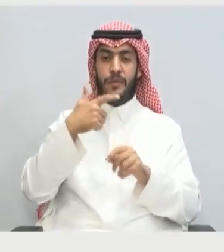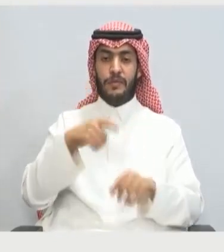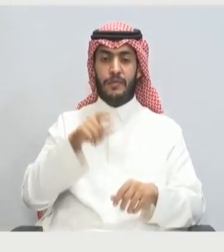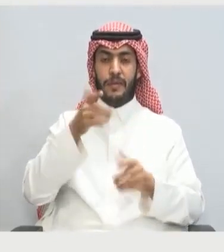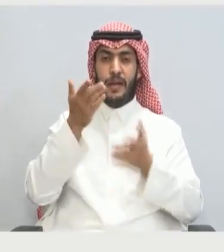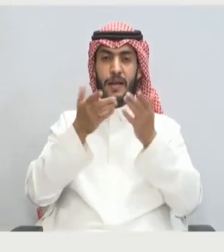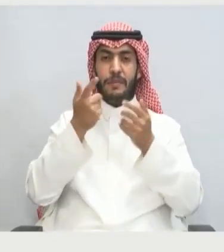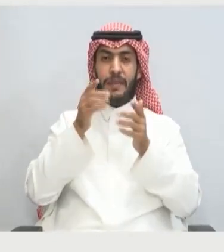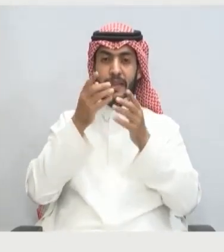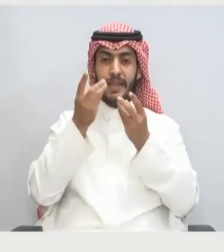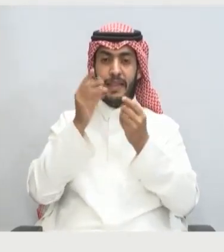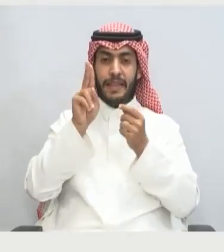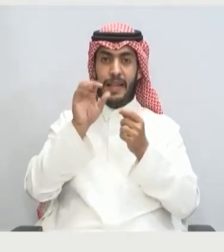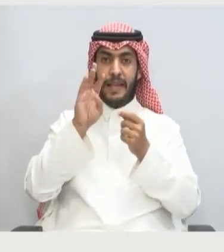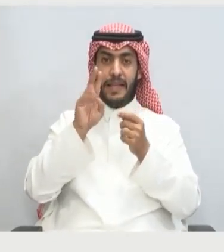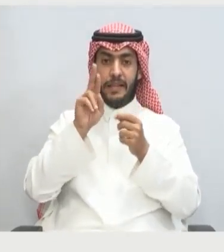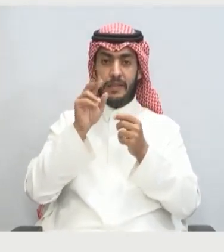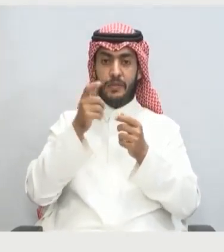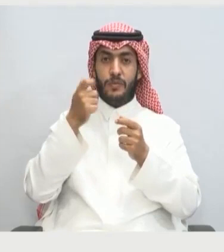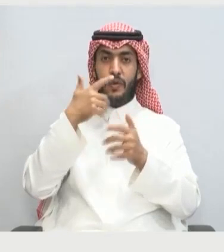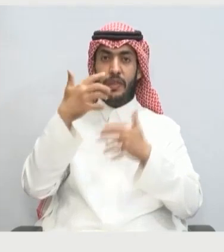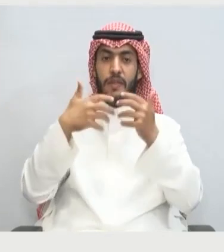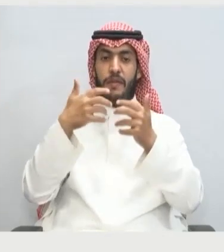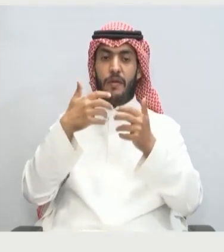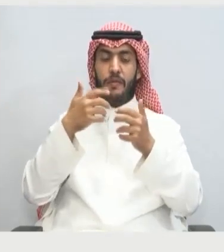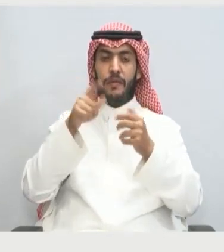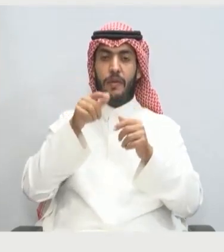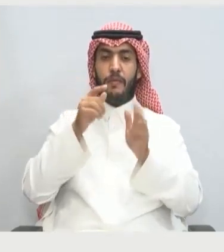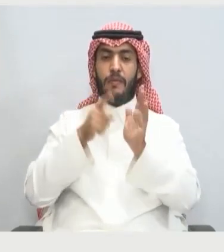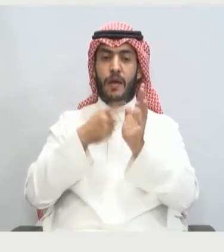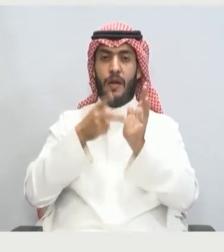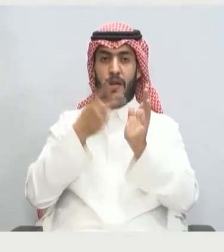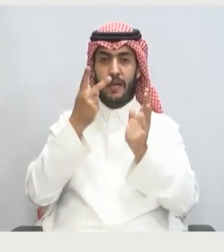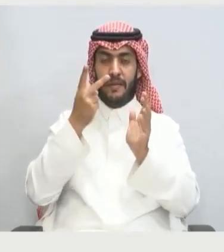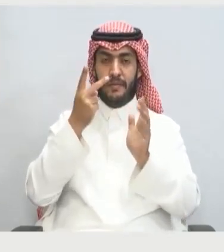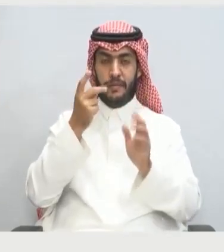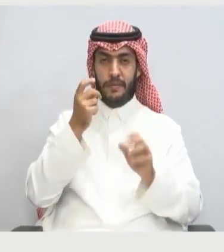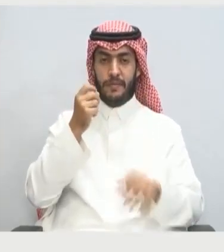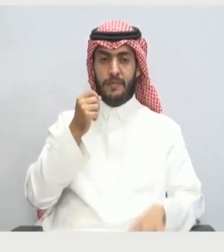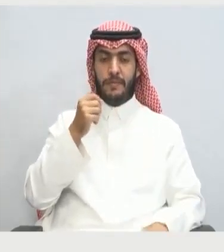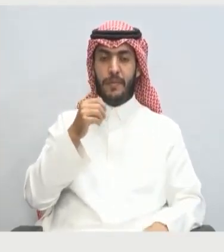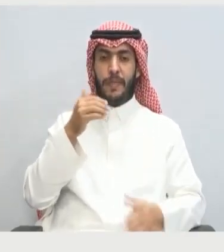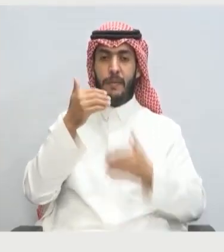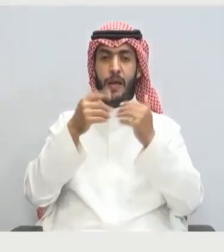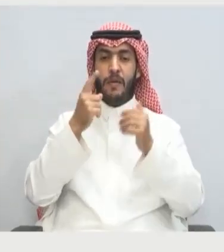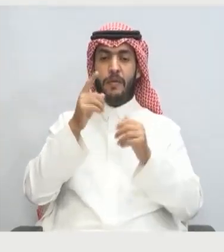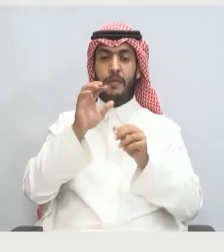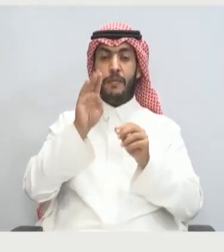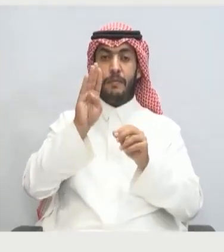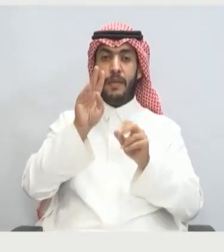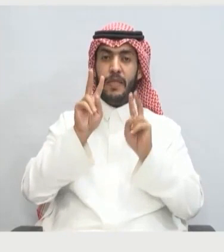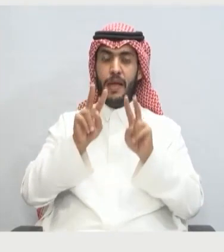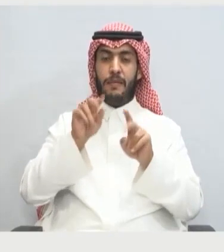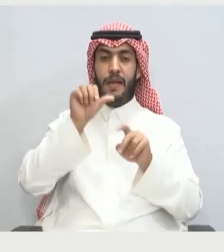اذا قارن بين التركيز وسرعه التفاعل في المحاولتين الاولى والثانيه بالنسبه للبي ثابت